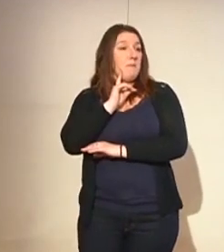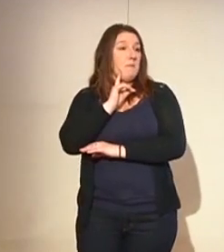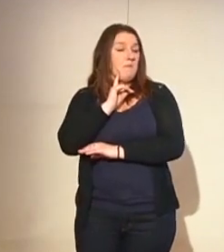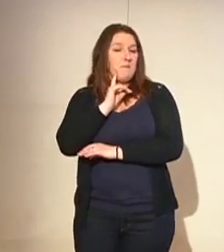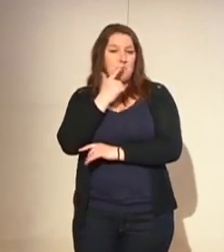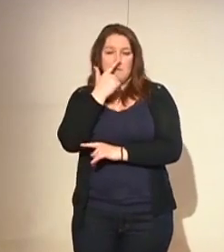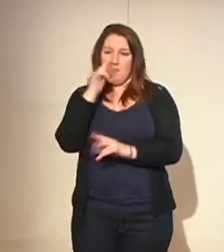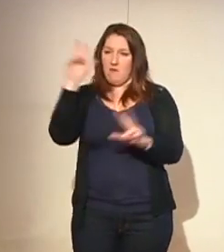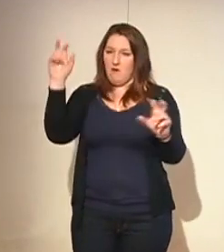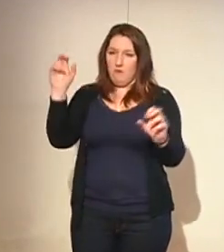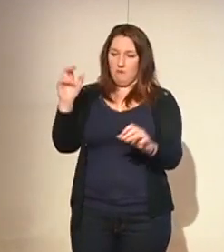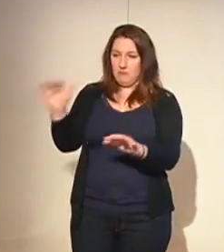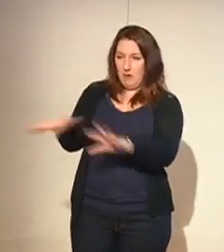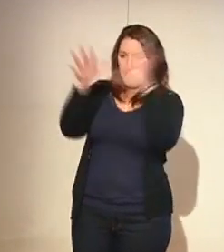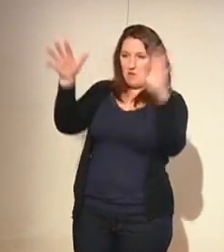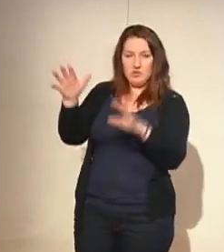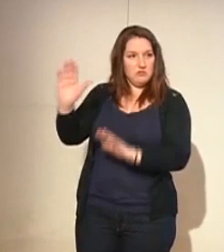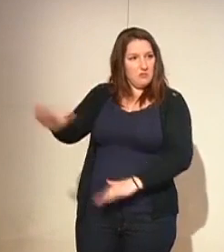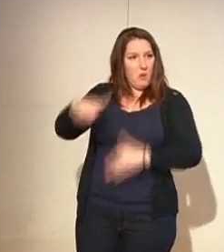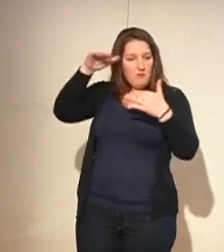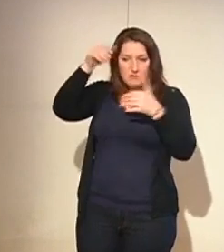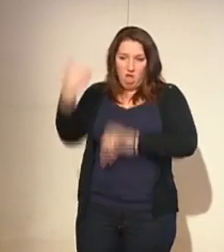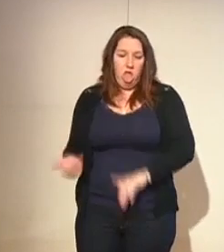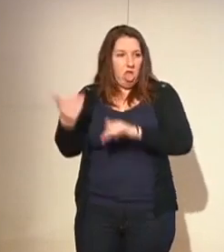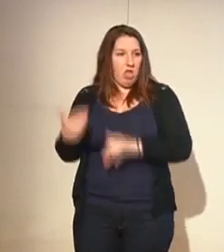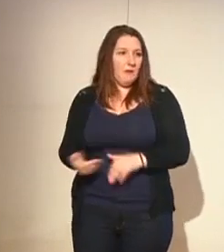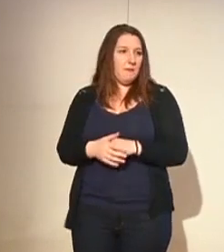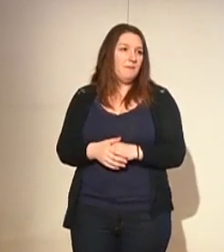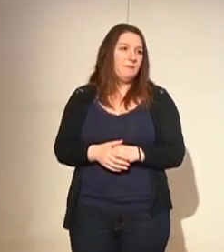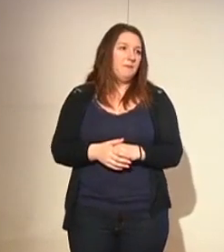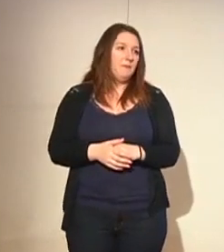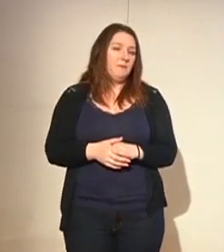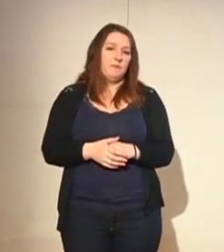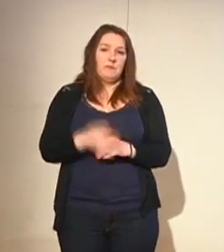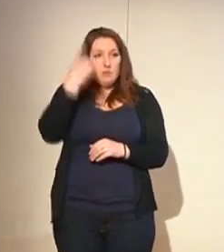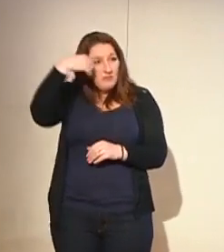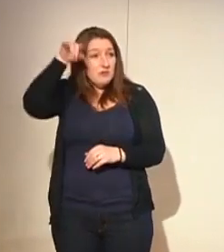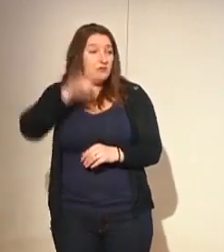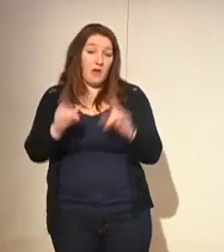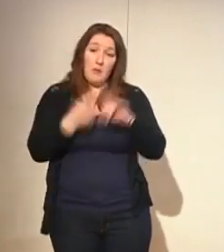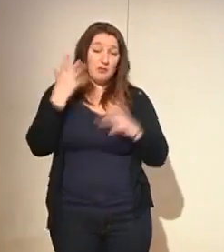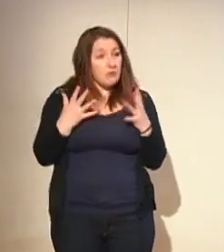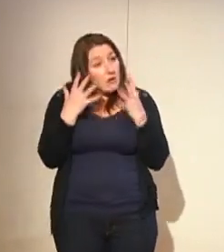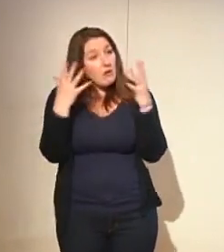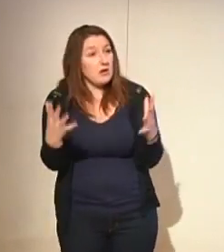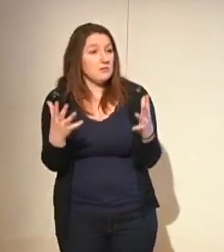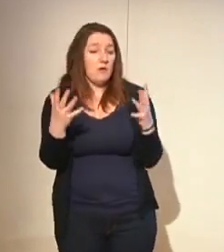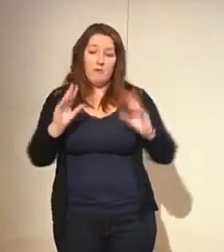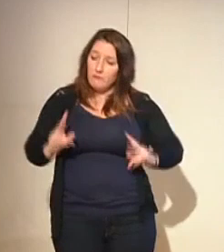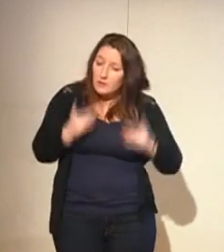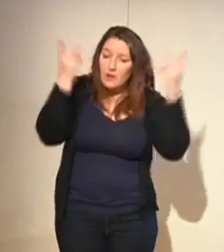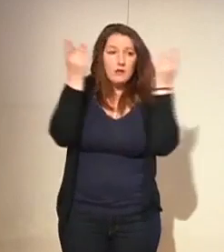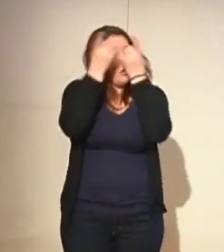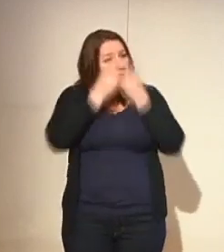permanence et ment les notions essentielles d'engagement et de liberté et donc notre vitalité démocratique vous